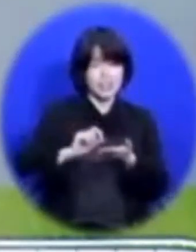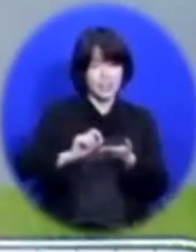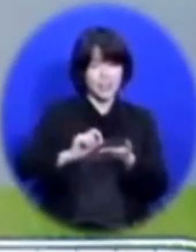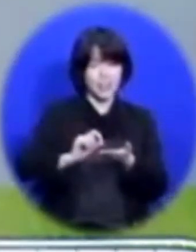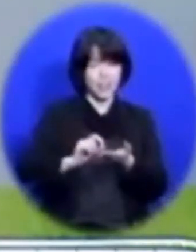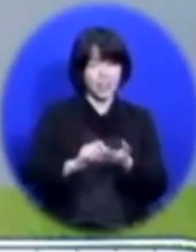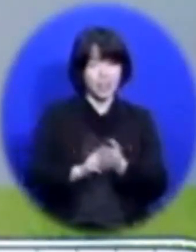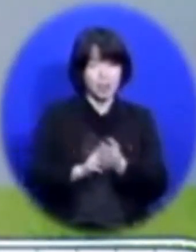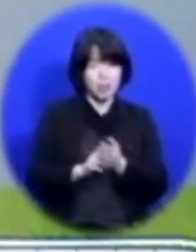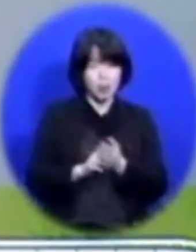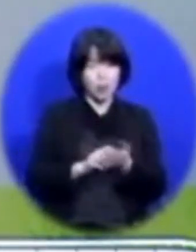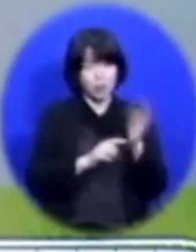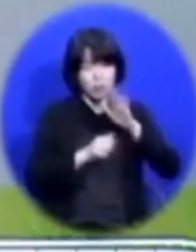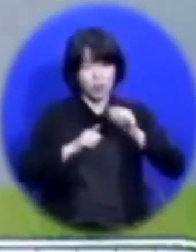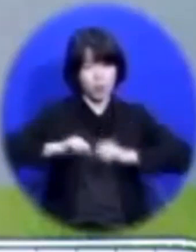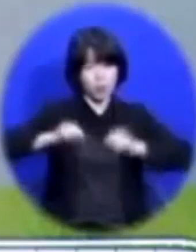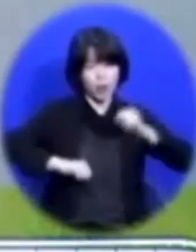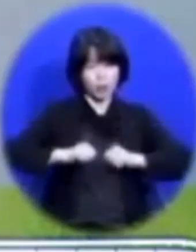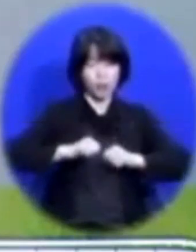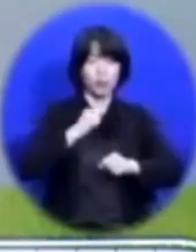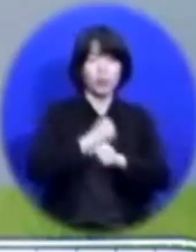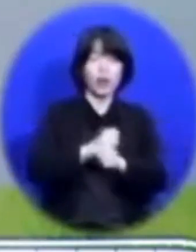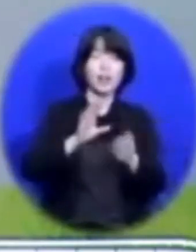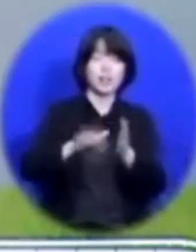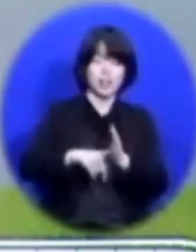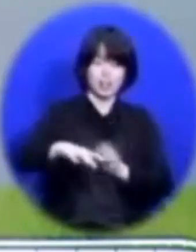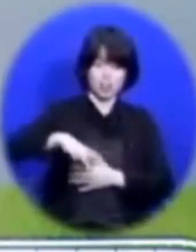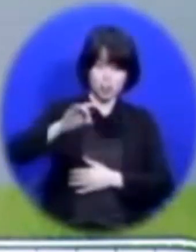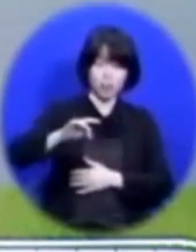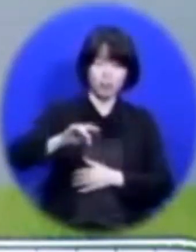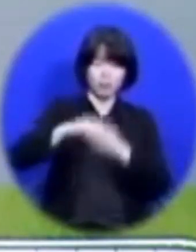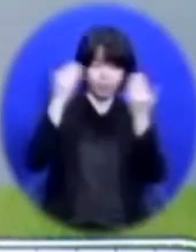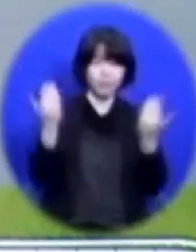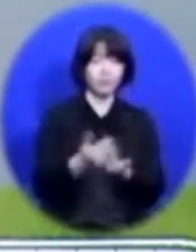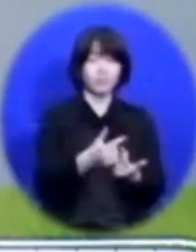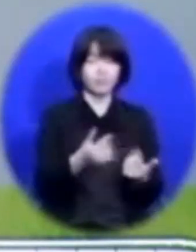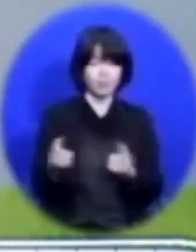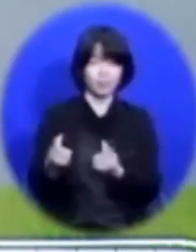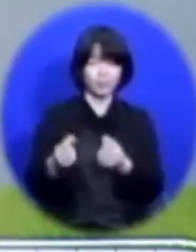을시작했을때처럼 ,처음에는누구에게나그런시기입니다 .